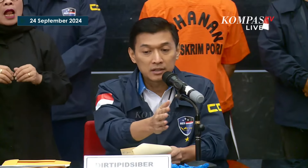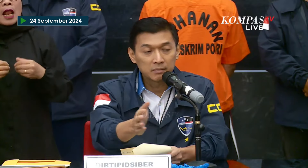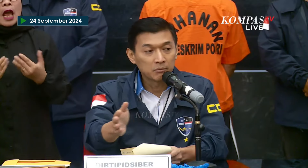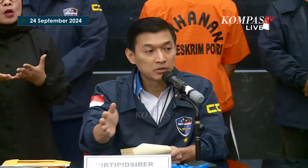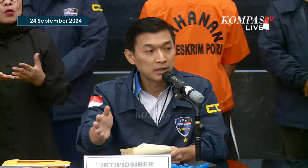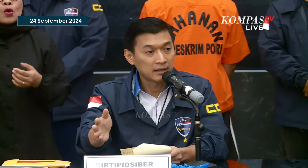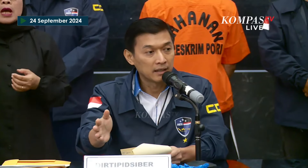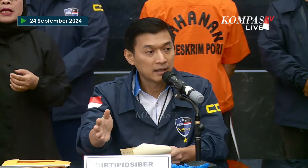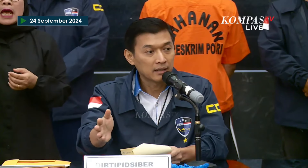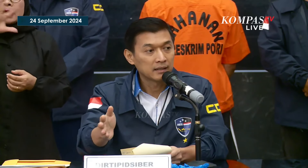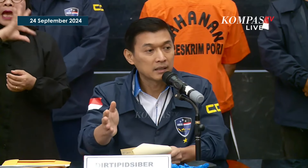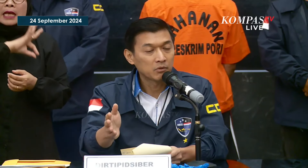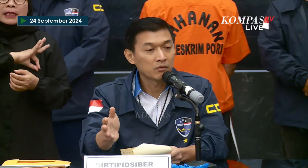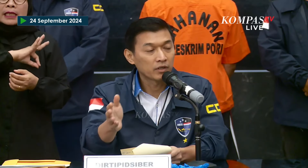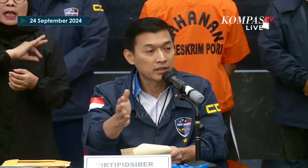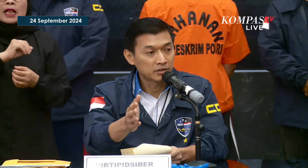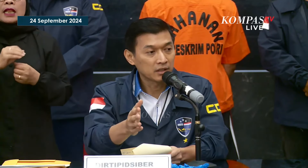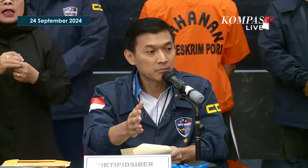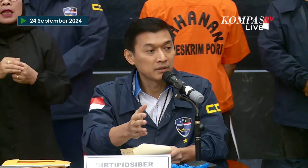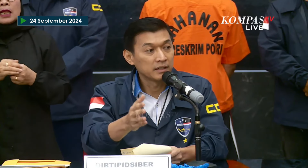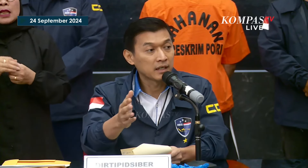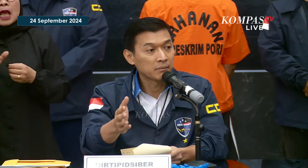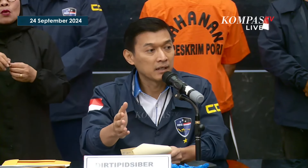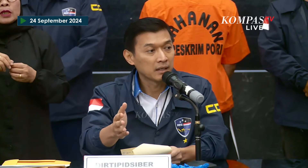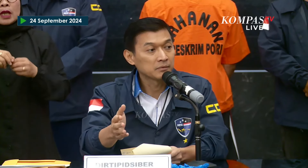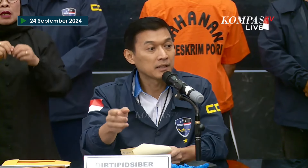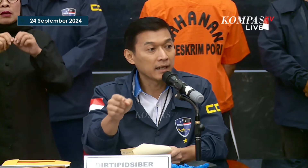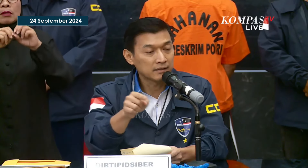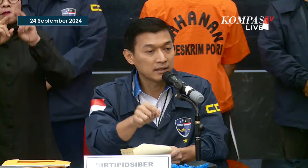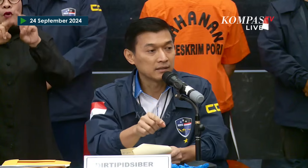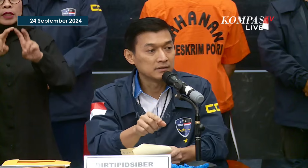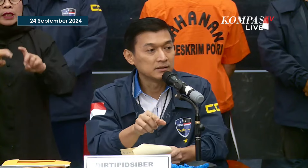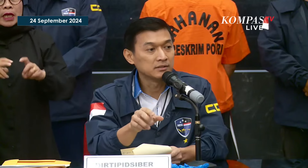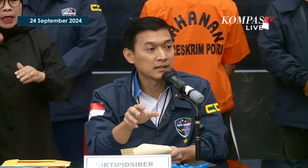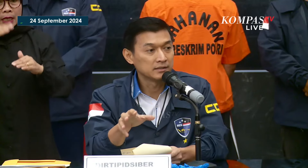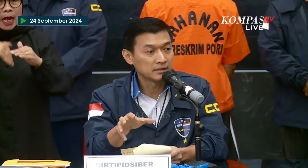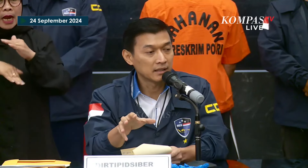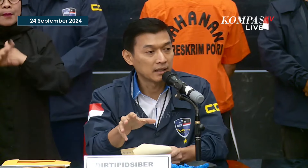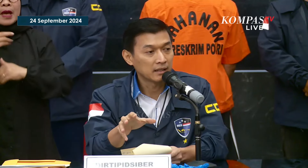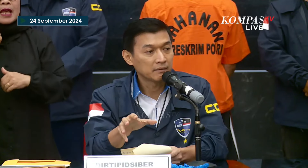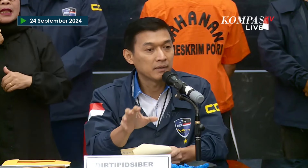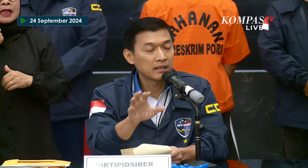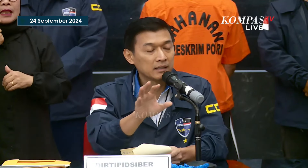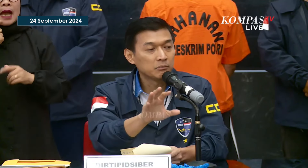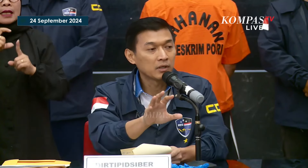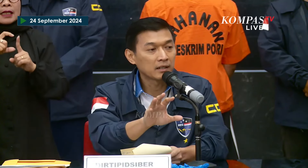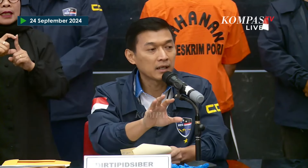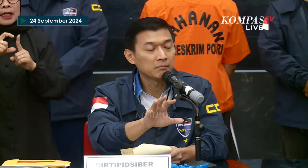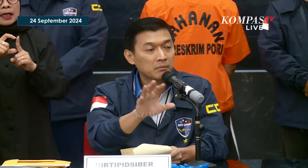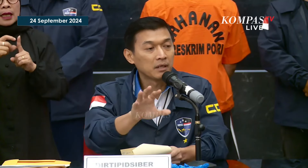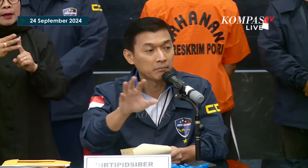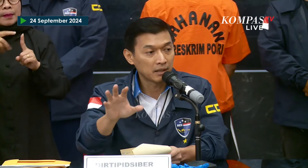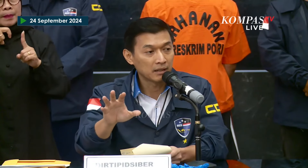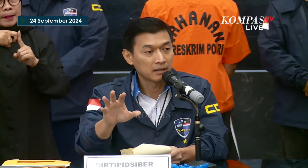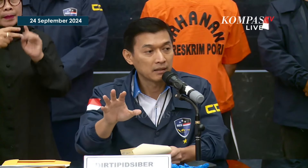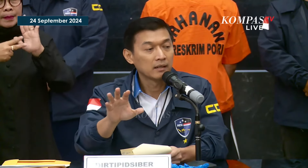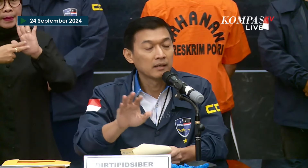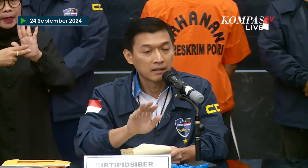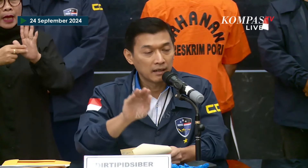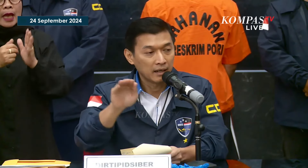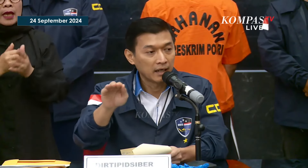dari hasil barang bukti yang ada, kita melakukan forensik, penyelidikan mendalam terkait dengan jejak digitalnya, maka ditemukanlah